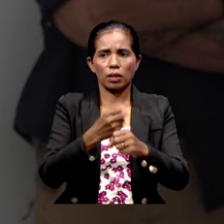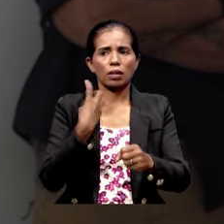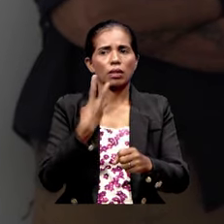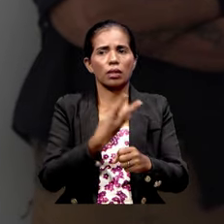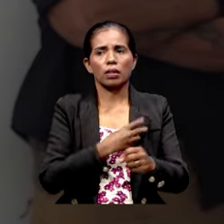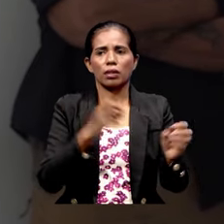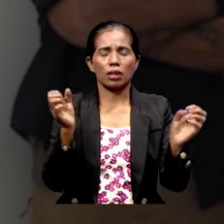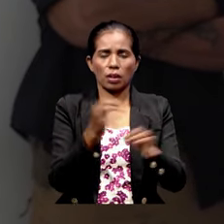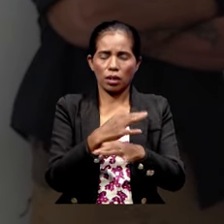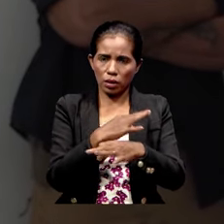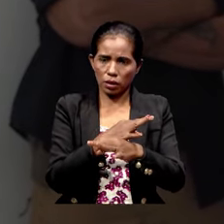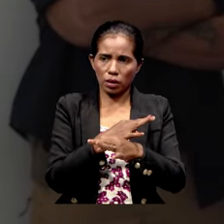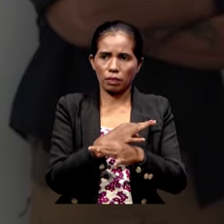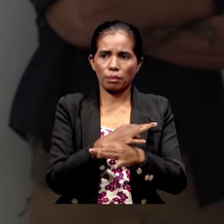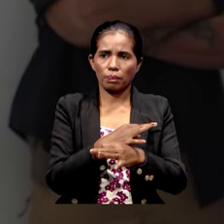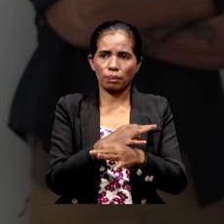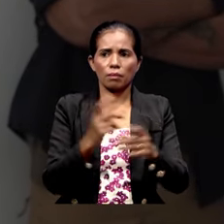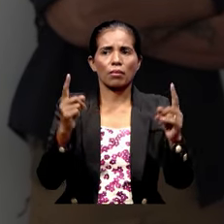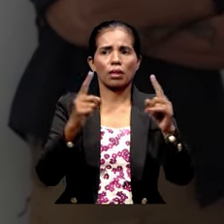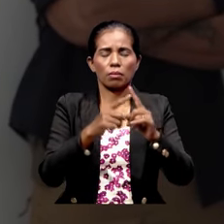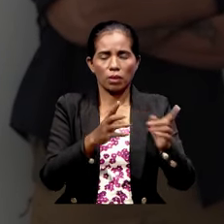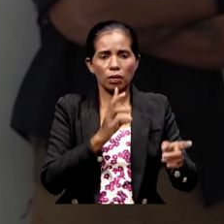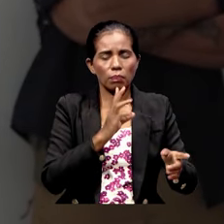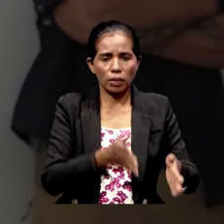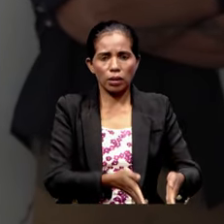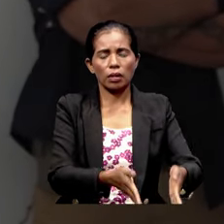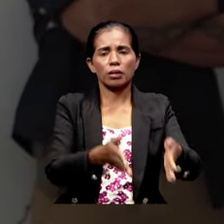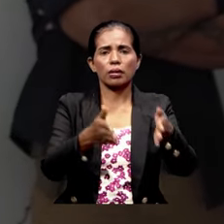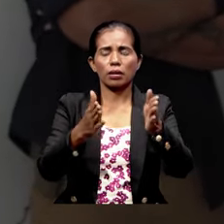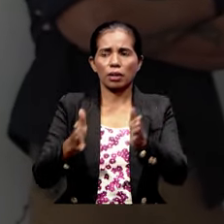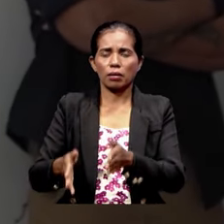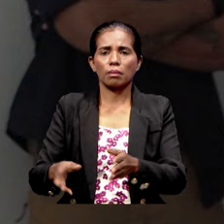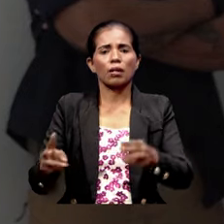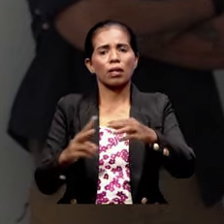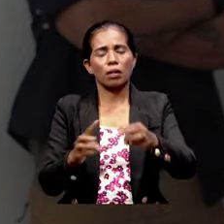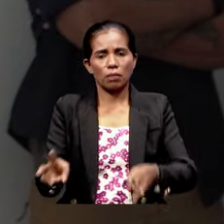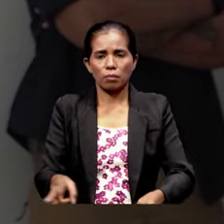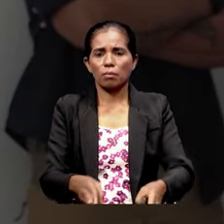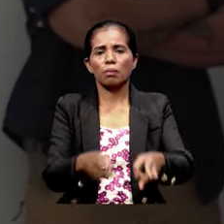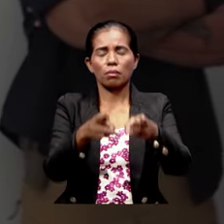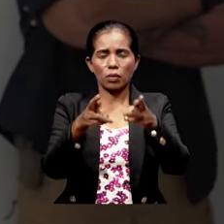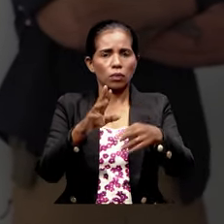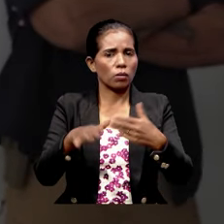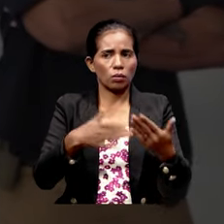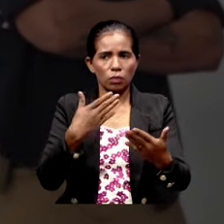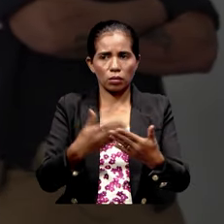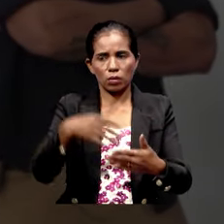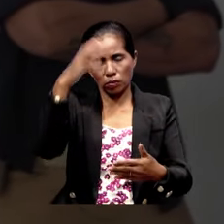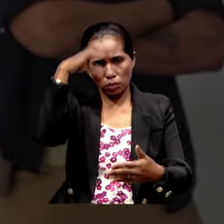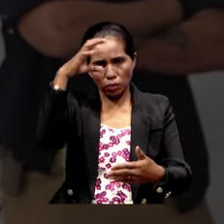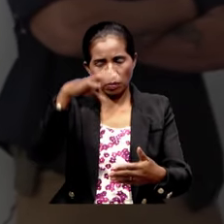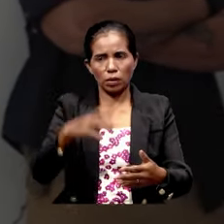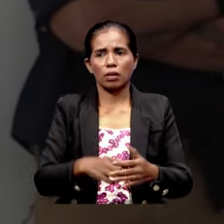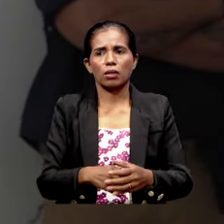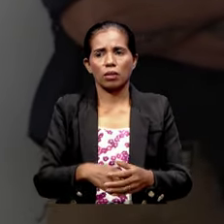lahalo manutensaun ba valeta sira ba mota kuasarna hutu maka udan mai